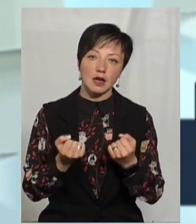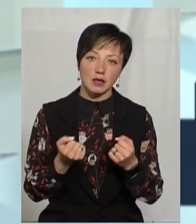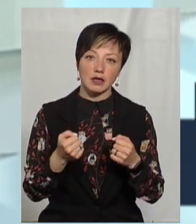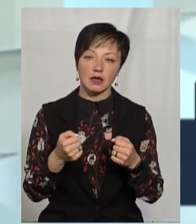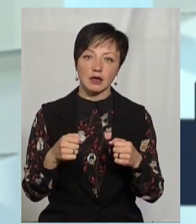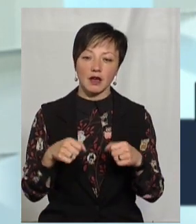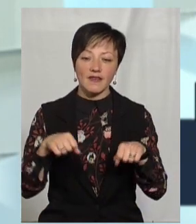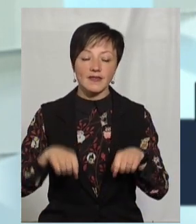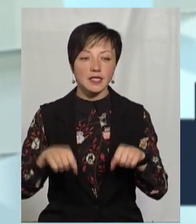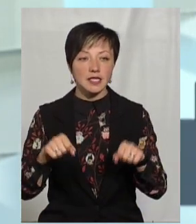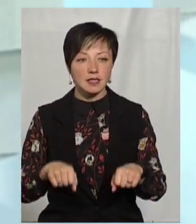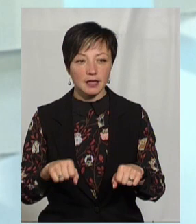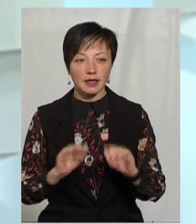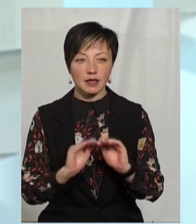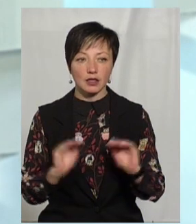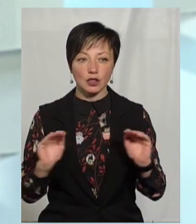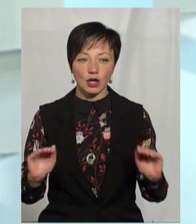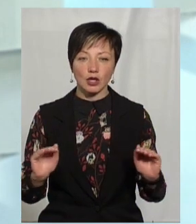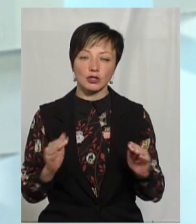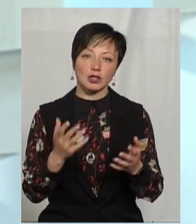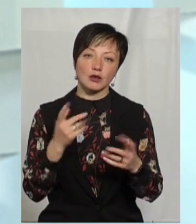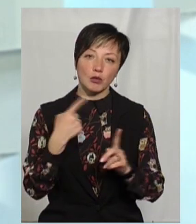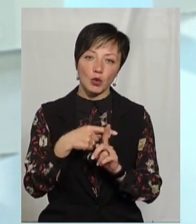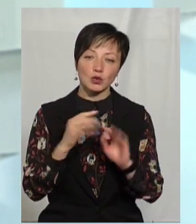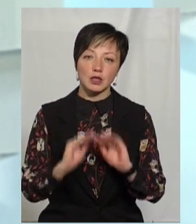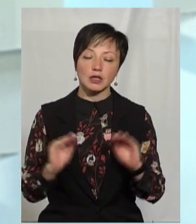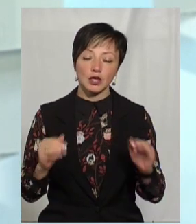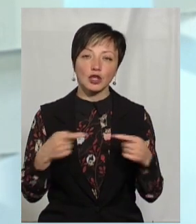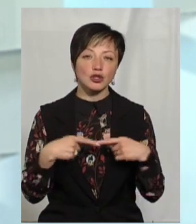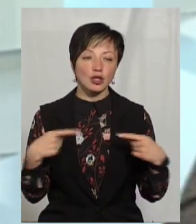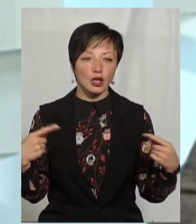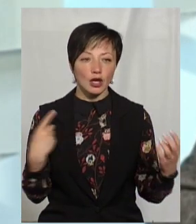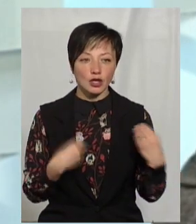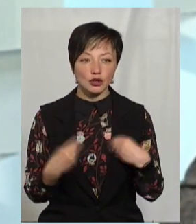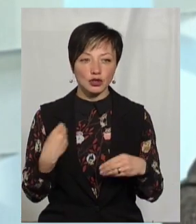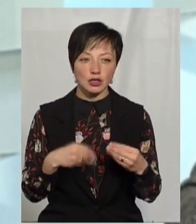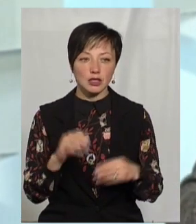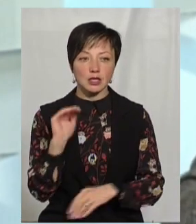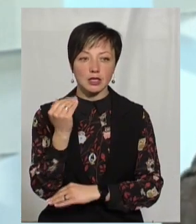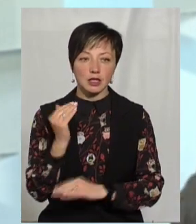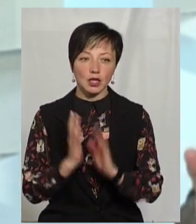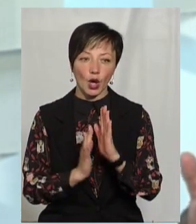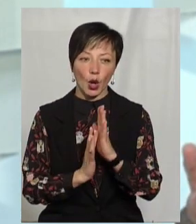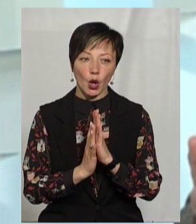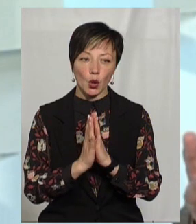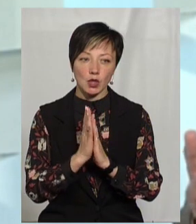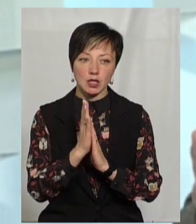візки дитячі, дитячі речі, тому що дитина росла,